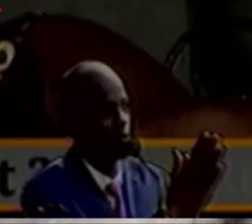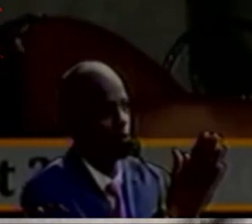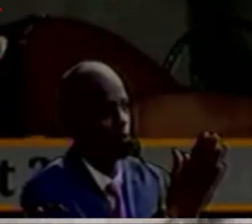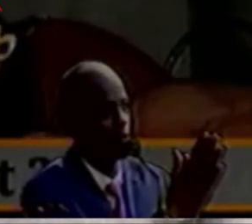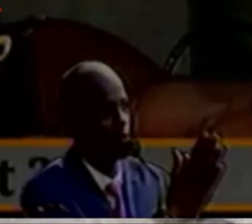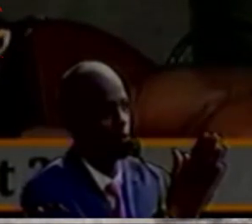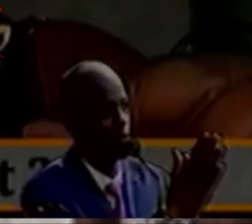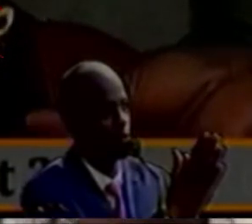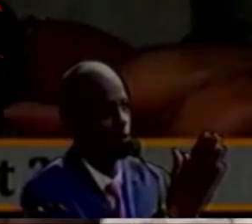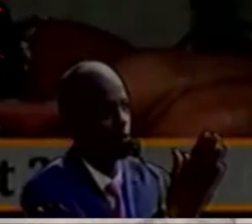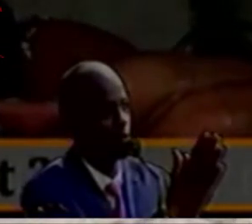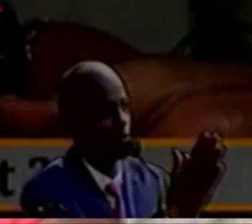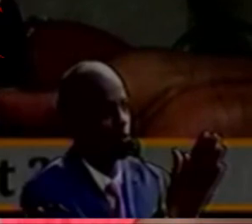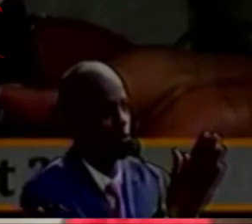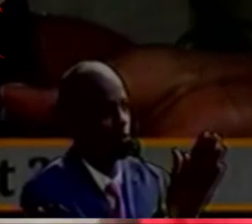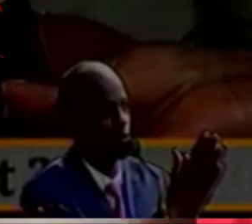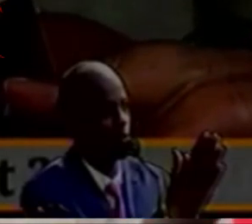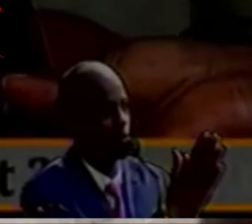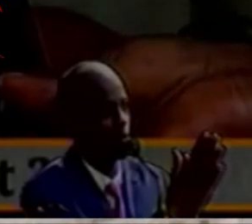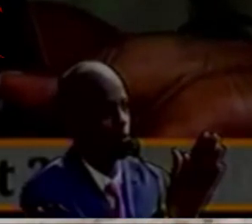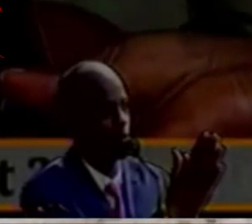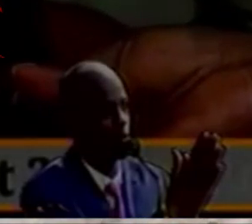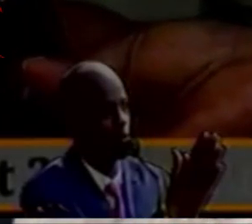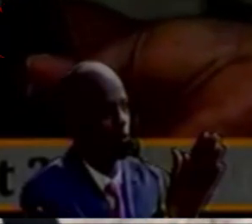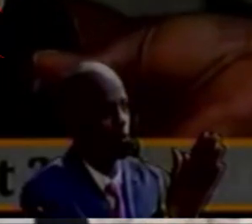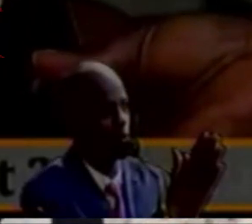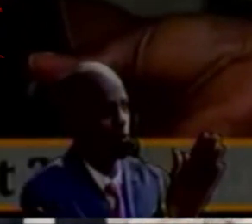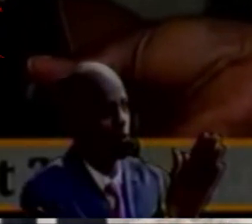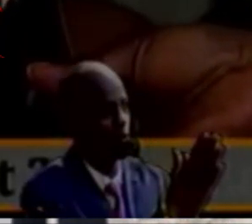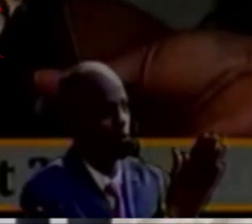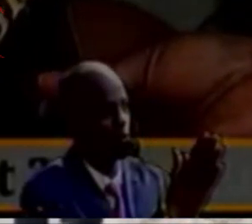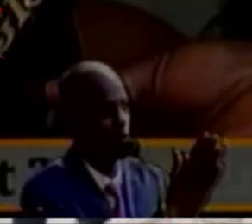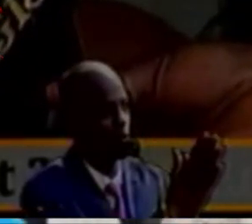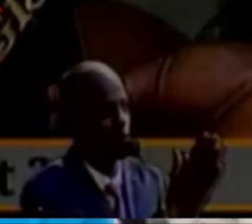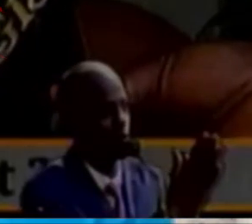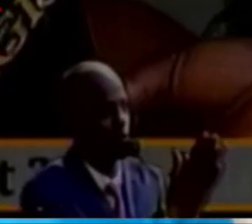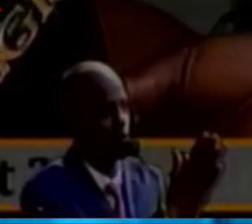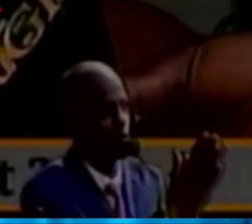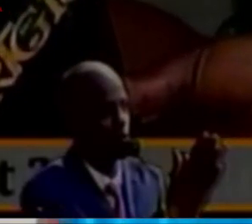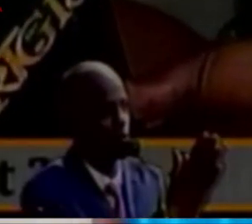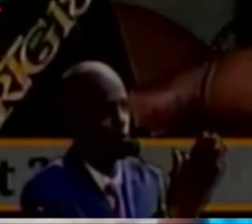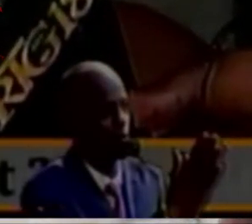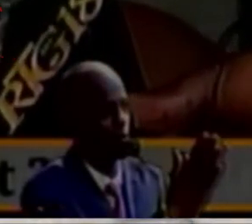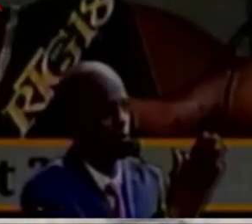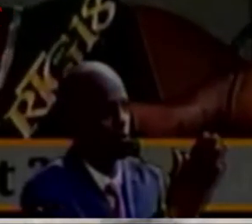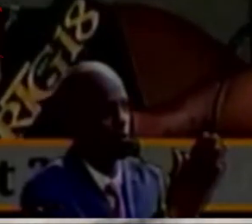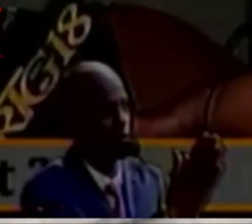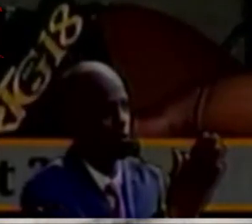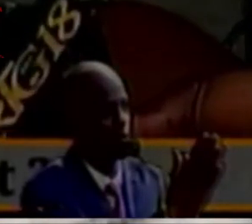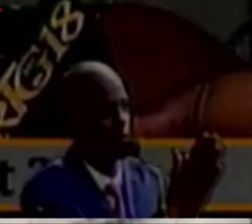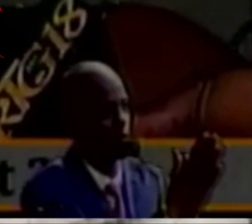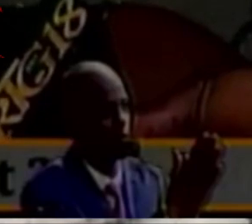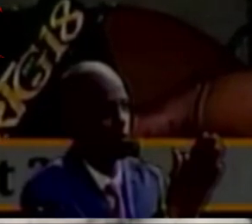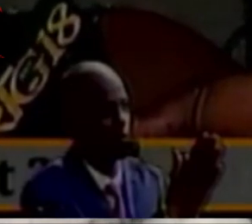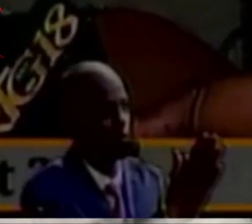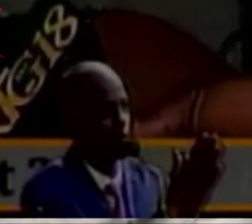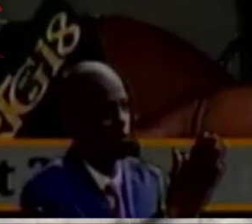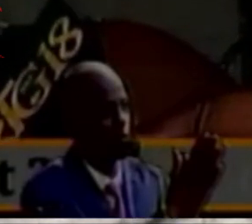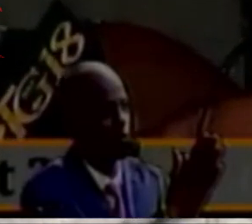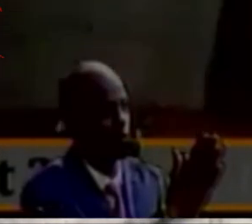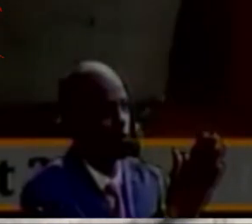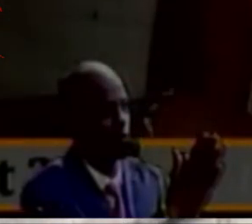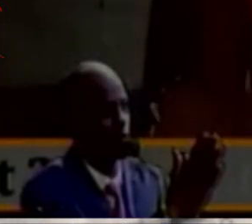zigou bouche. Pas de gens qui vont manger là. Quand on va vendre nos plates, manger par accident. Vous comprenez ça, je là? Manger pas vendre